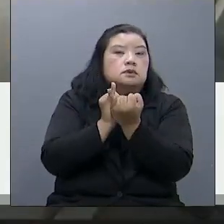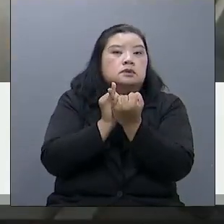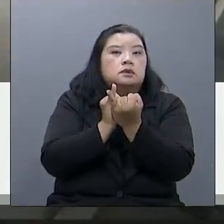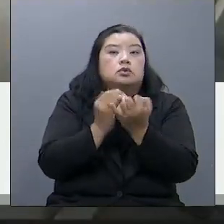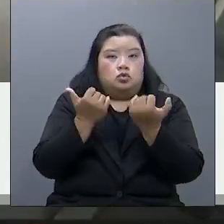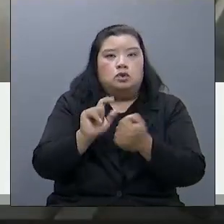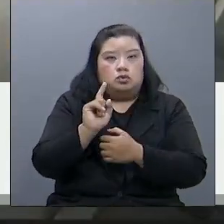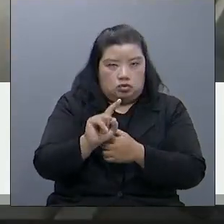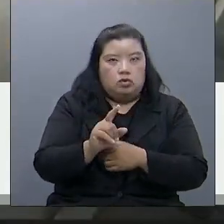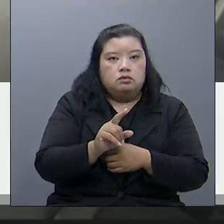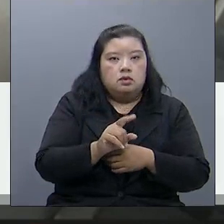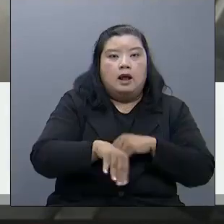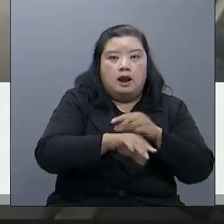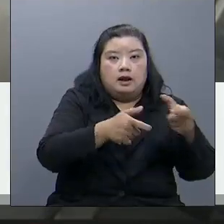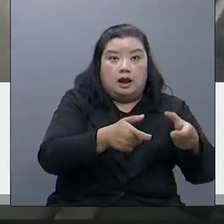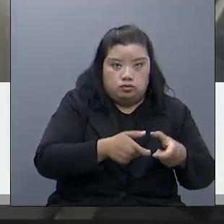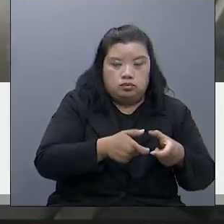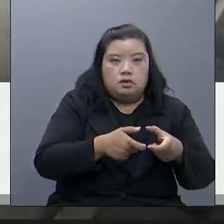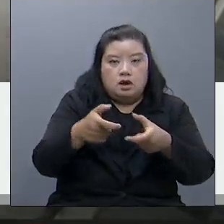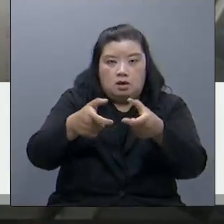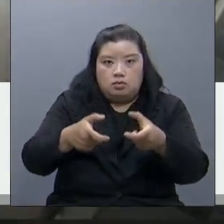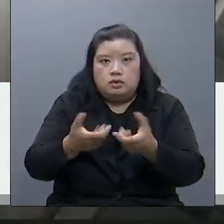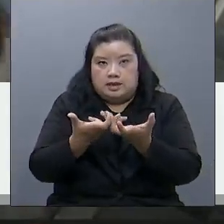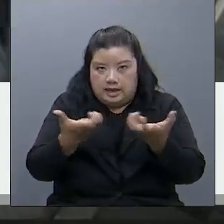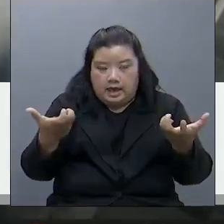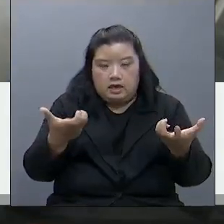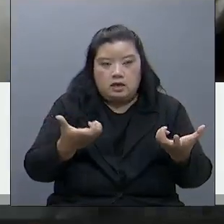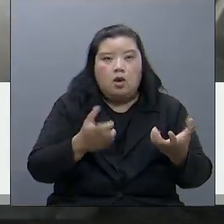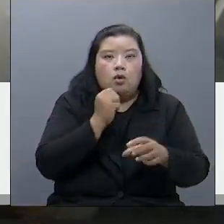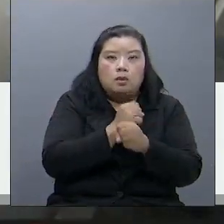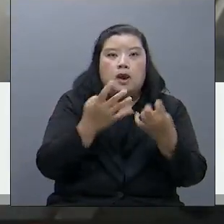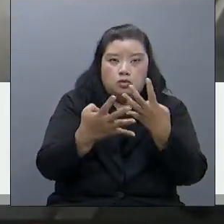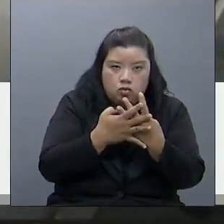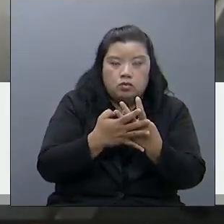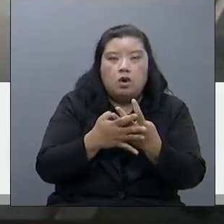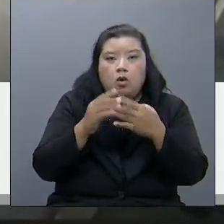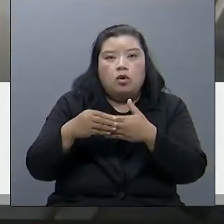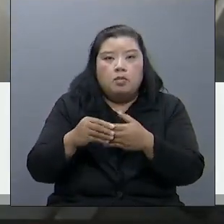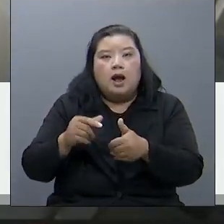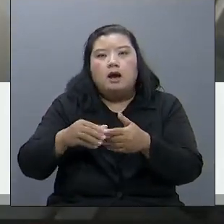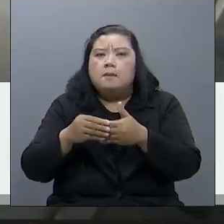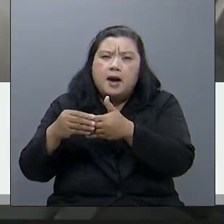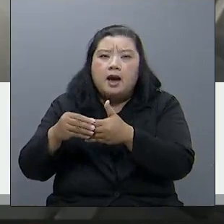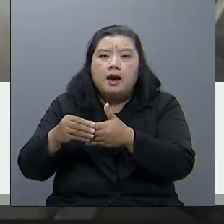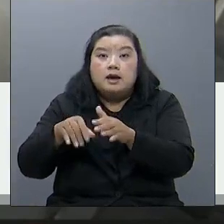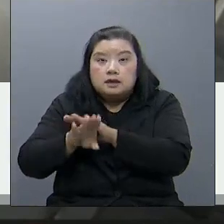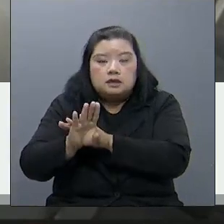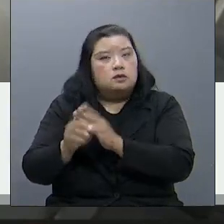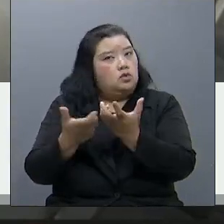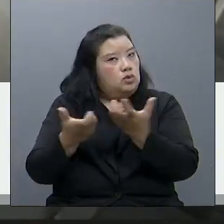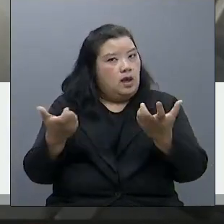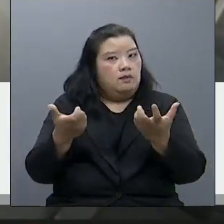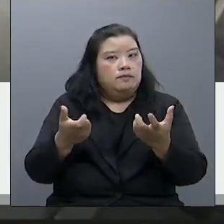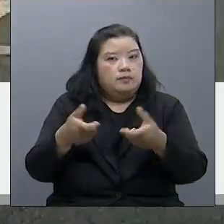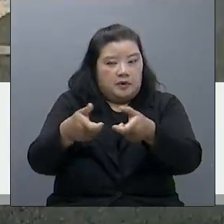แยกสำนวนผู้ให้การช่วยเหลือาหลบหนีและคดีของเจ้าหน้าที่ราชทัณฑ์ออกจากกันเบื้องต้นกรณีเจ้าหน้าที่ราชทัณฑ์อยู่